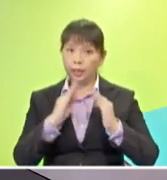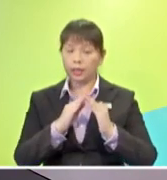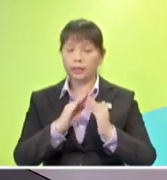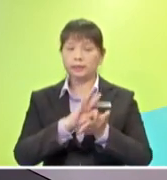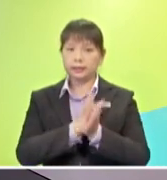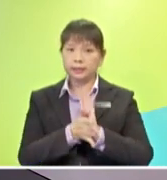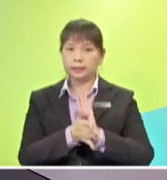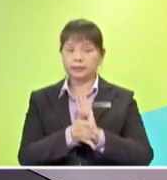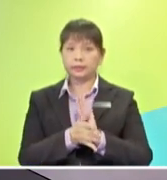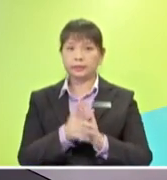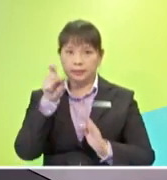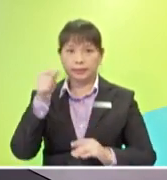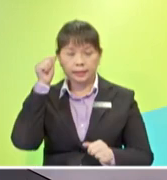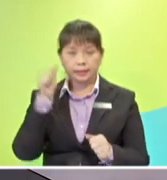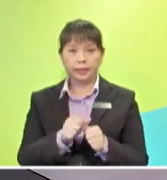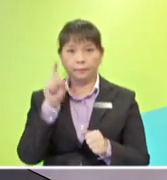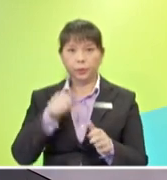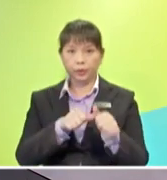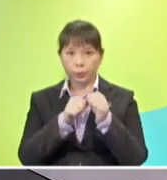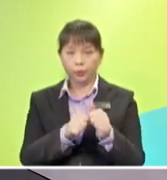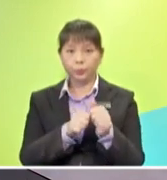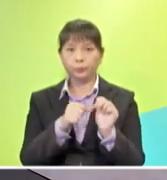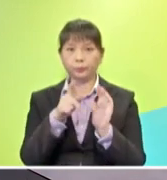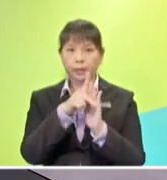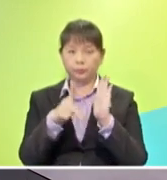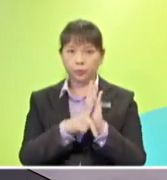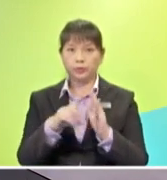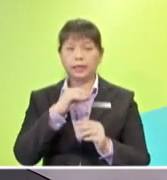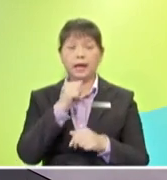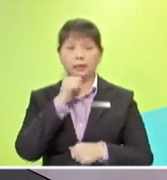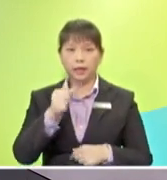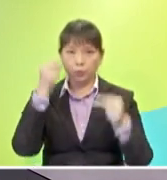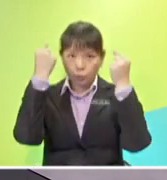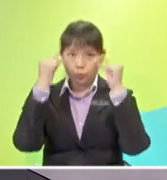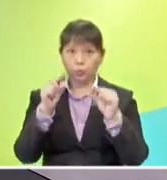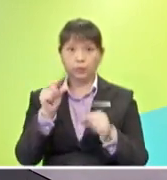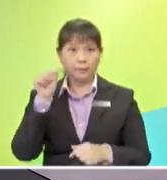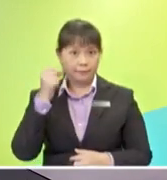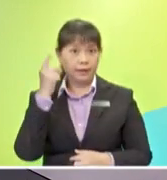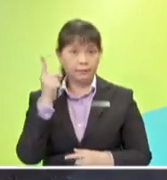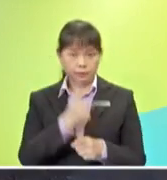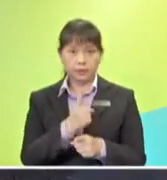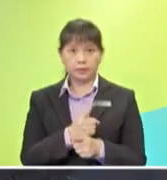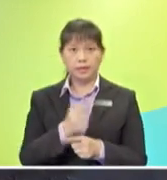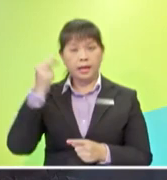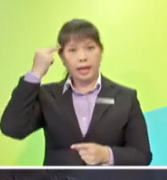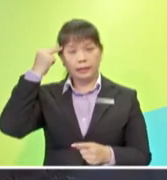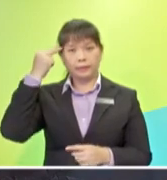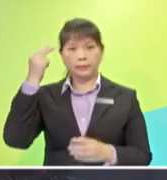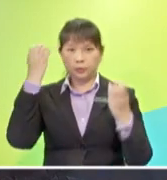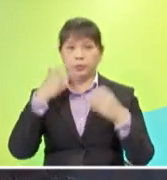dan arahan guru boleh paham tak murid-murid ke rumah ah mesti boleh paham kan bagus hanipun